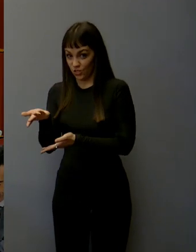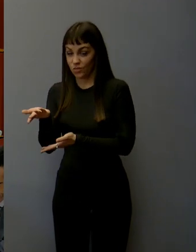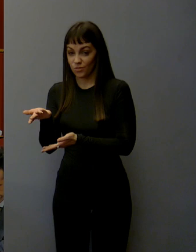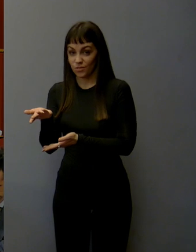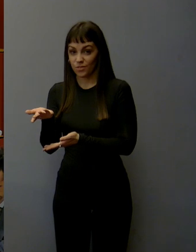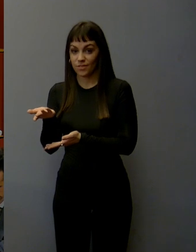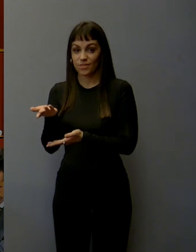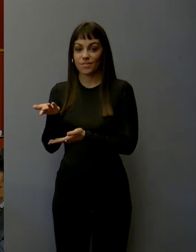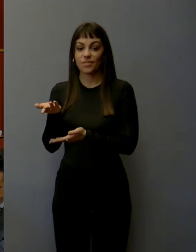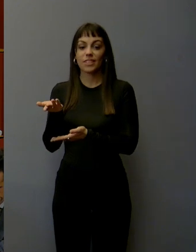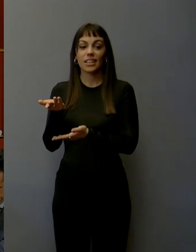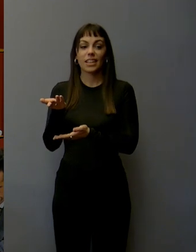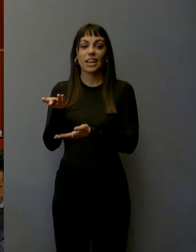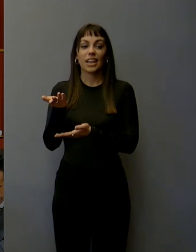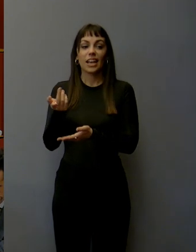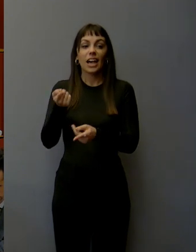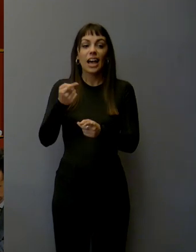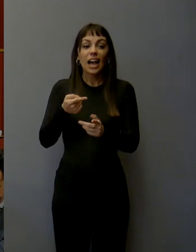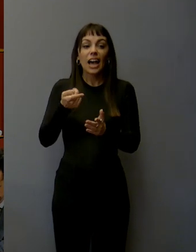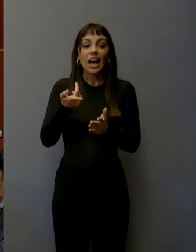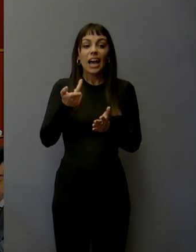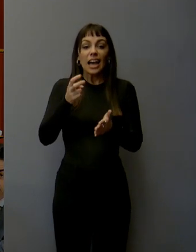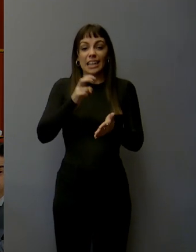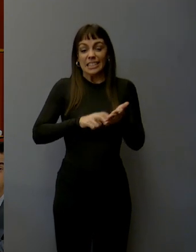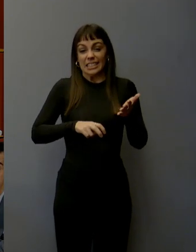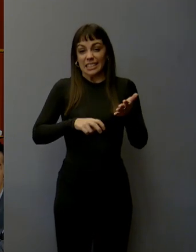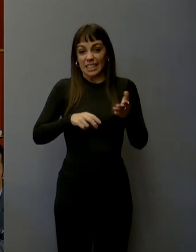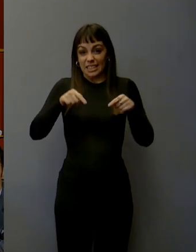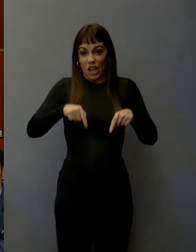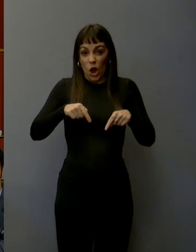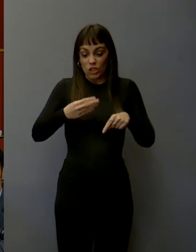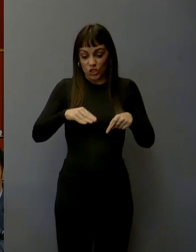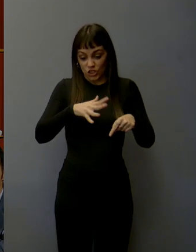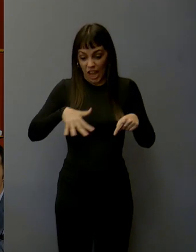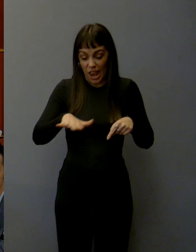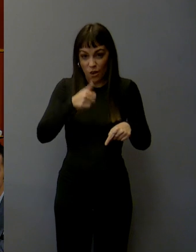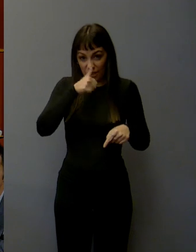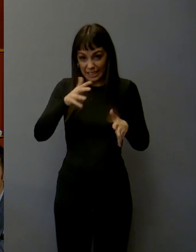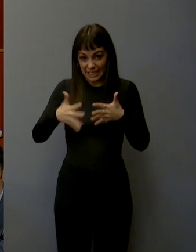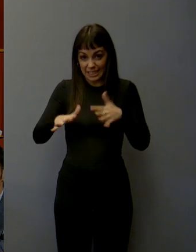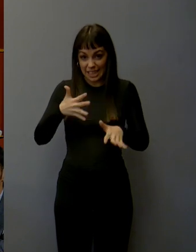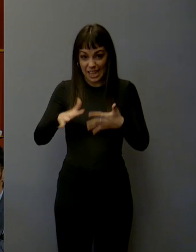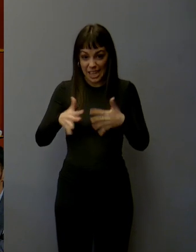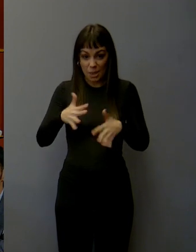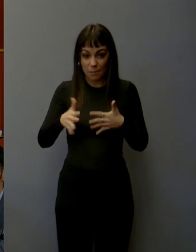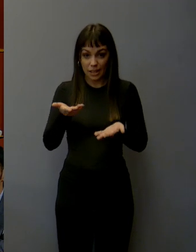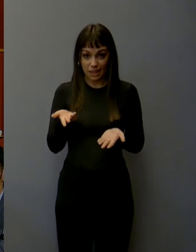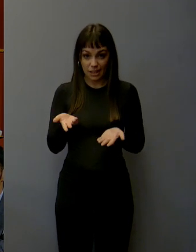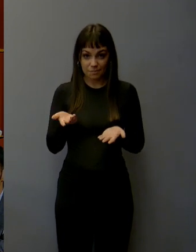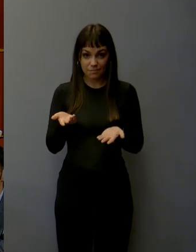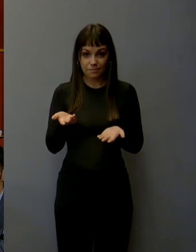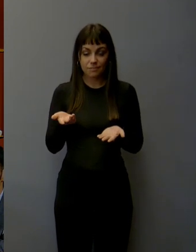questo grande elemento perché la tassazione a Genova aumenta in assenza di un aumento della qualità dei servizi